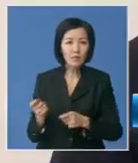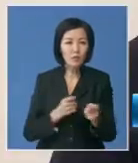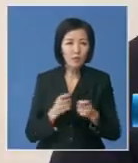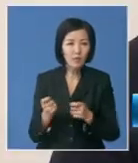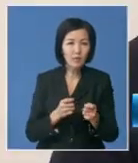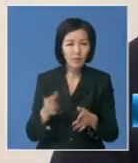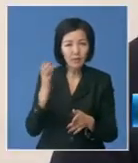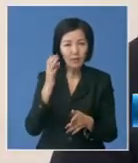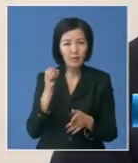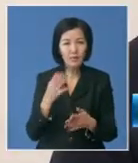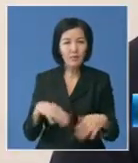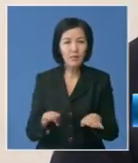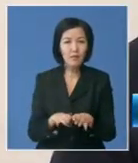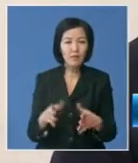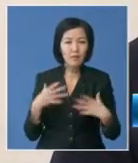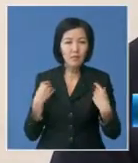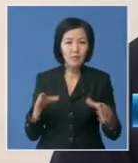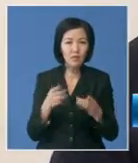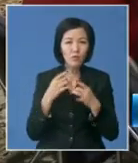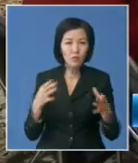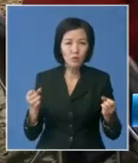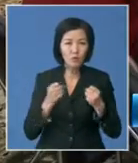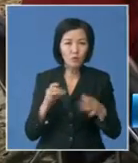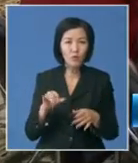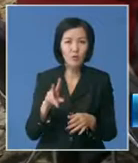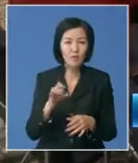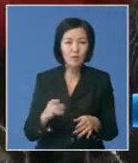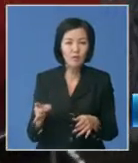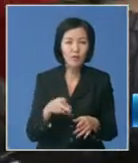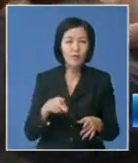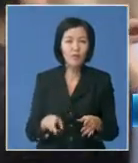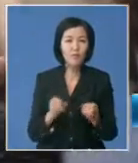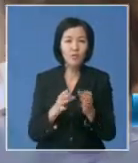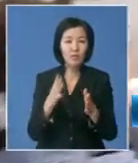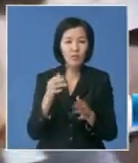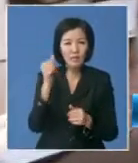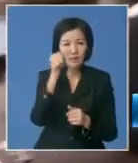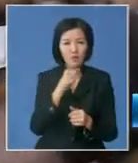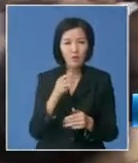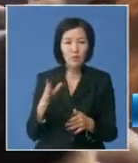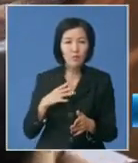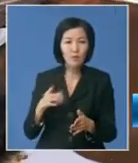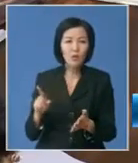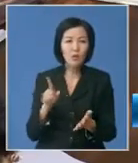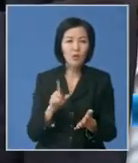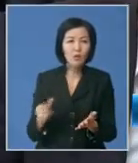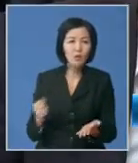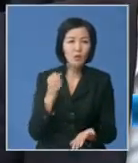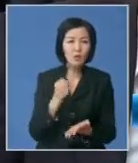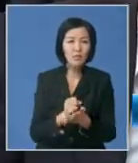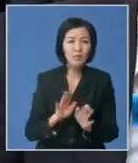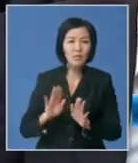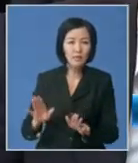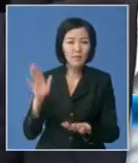а также отделом физической культуры и спорта илийского района запрет 2015 года был в должности заместителя